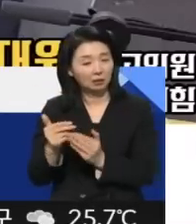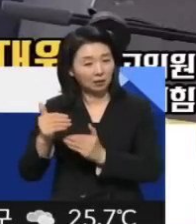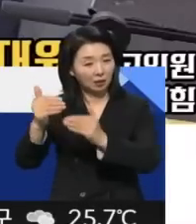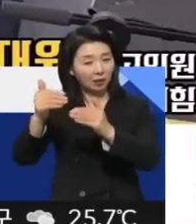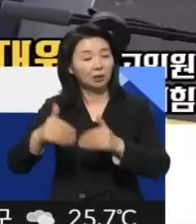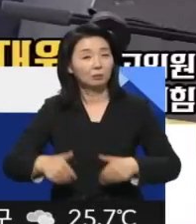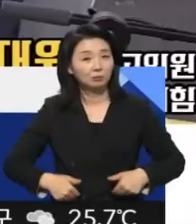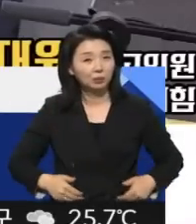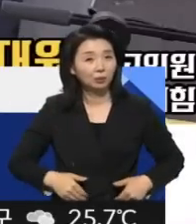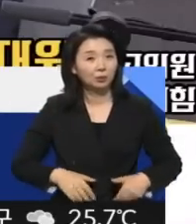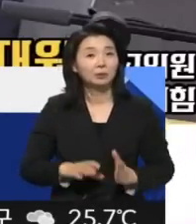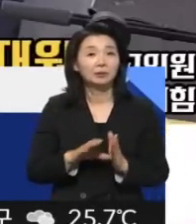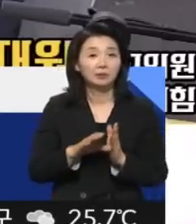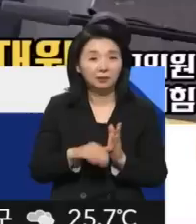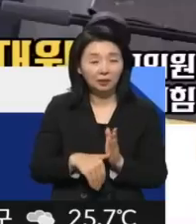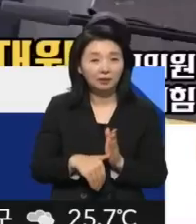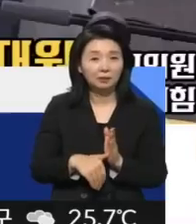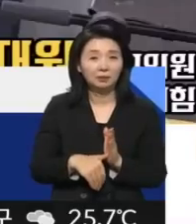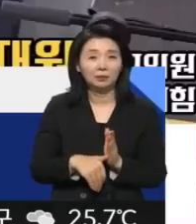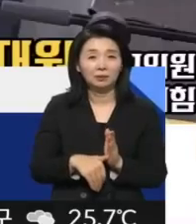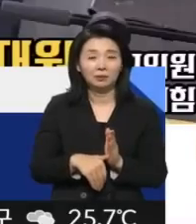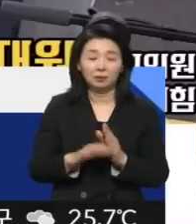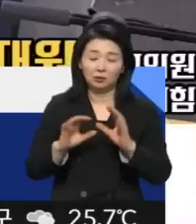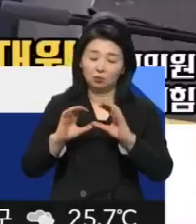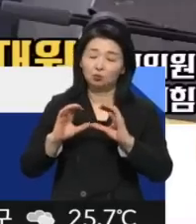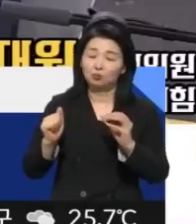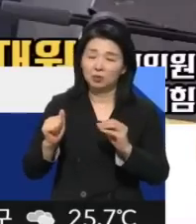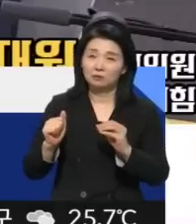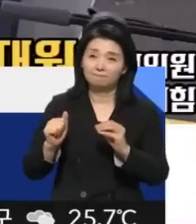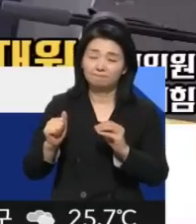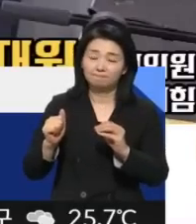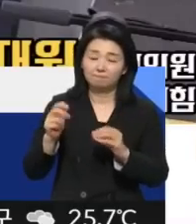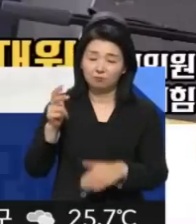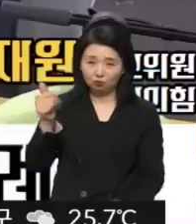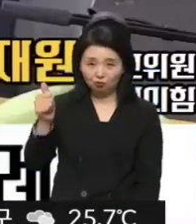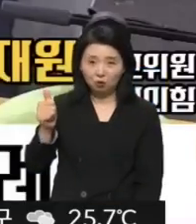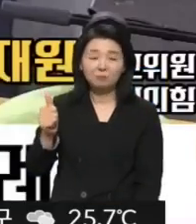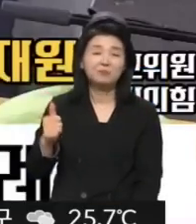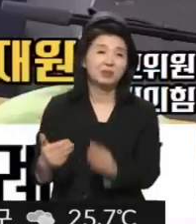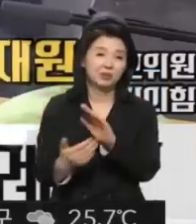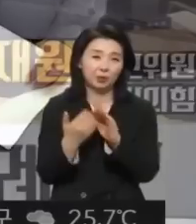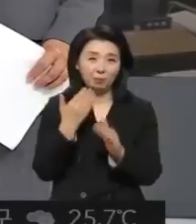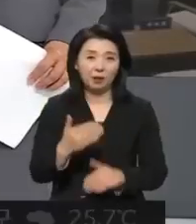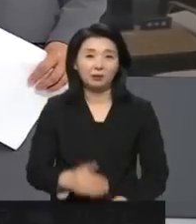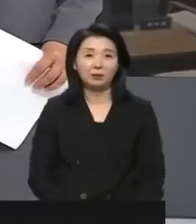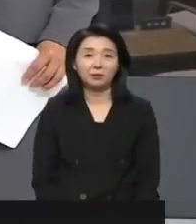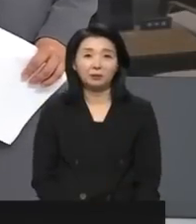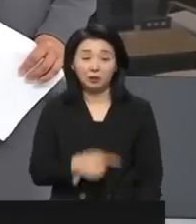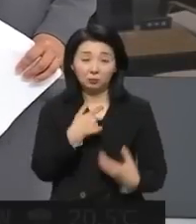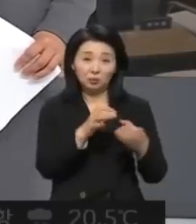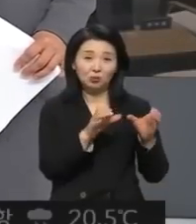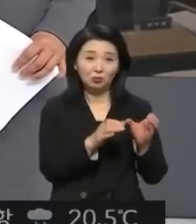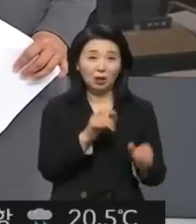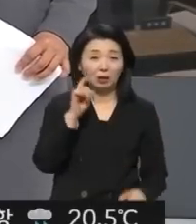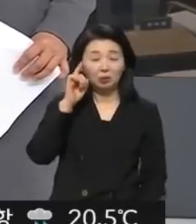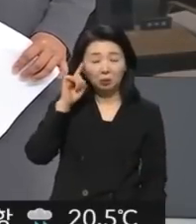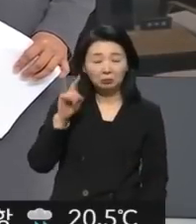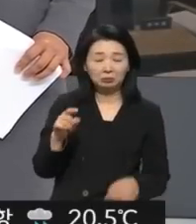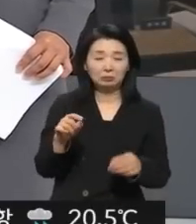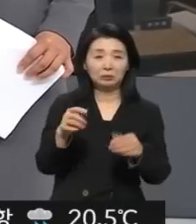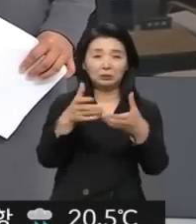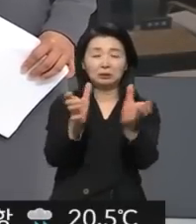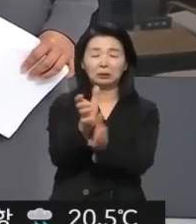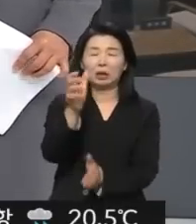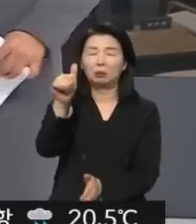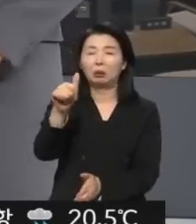되어야 비로소 이 저 국민 주권이 실현되는 거거든요. 네, 민주당은 허수아비 장관 체제가 될